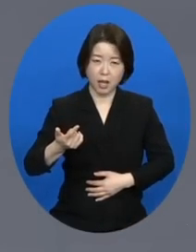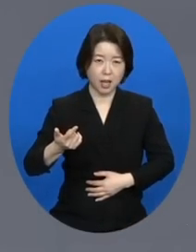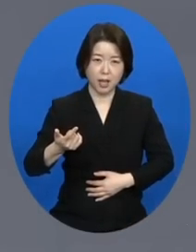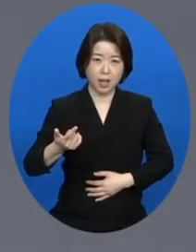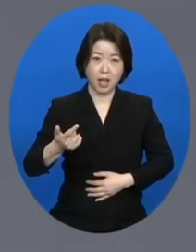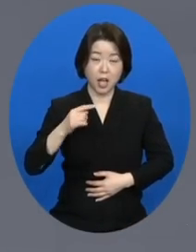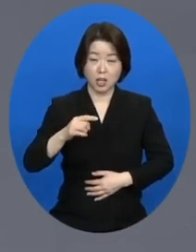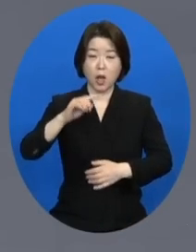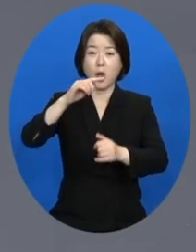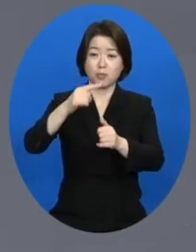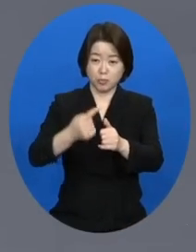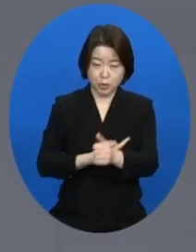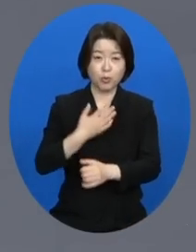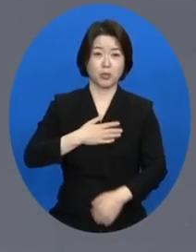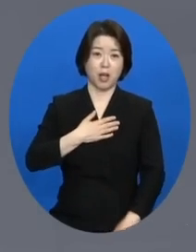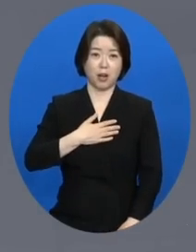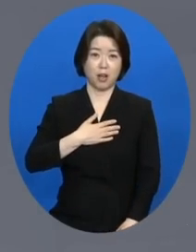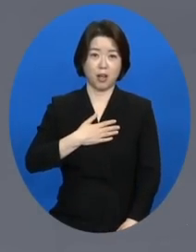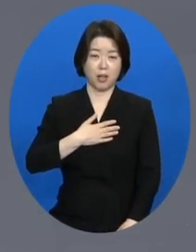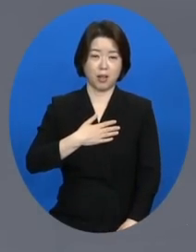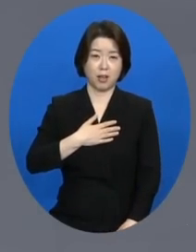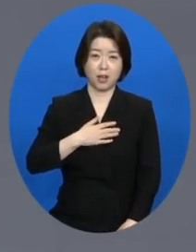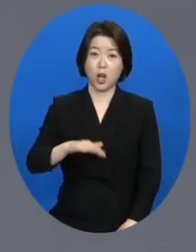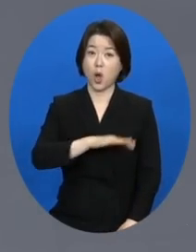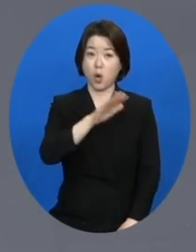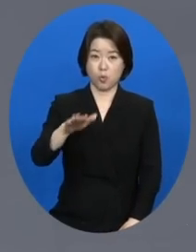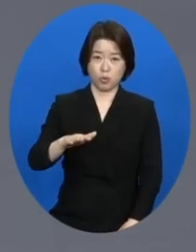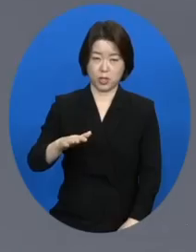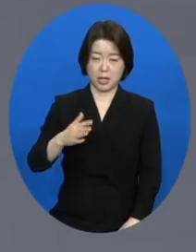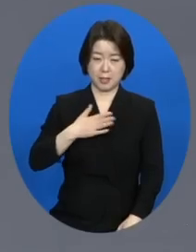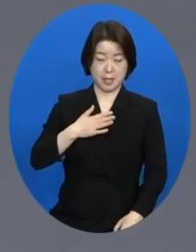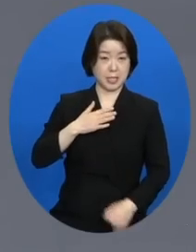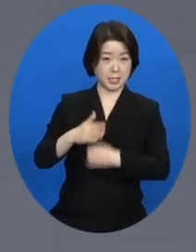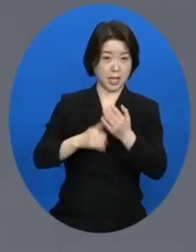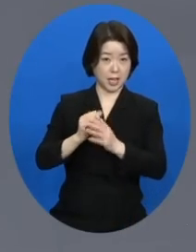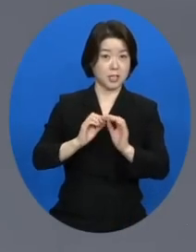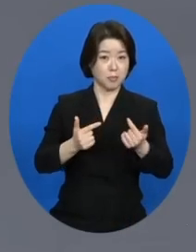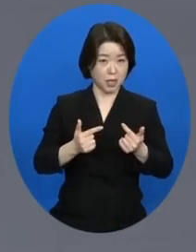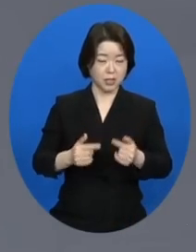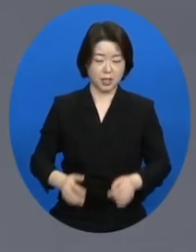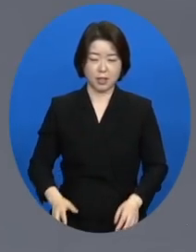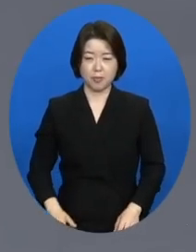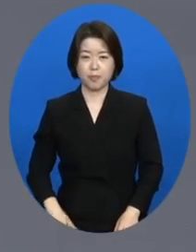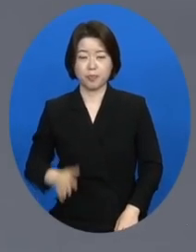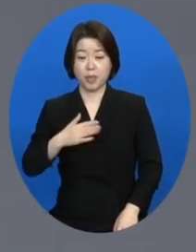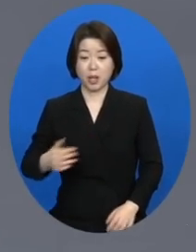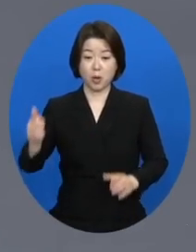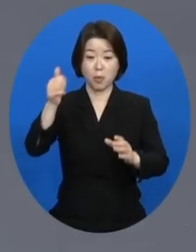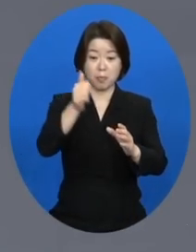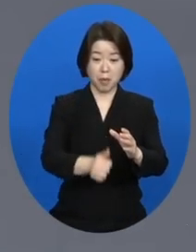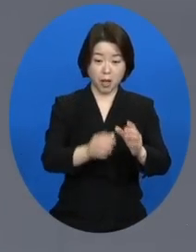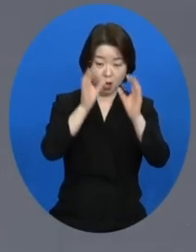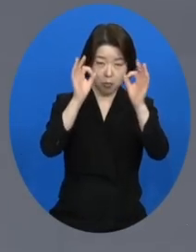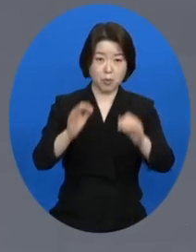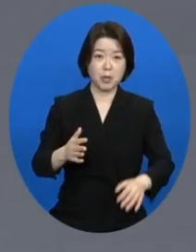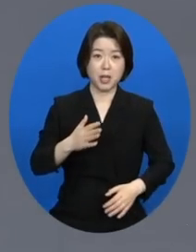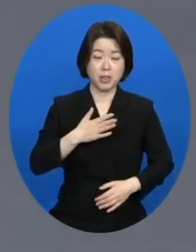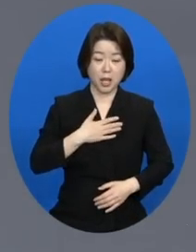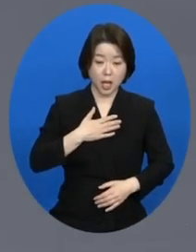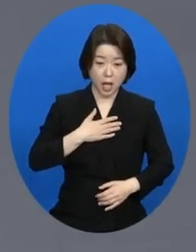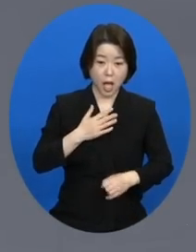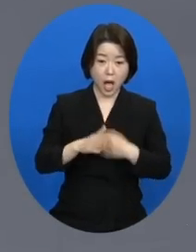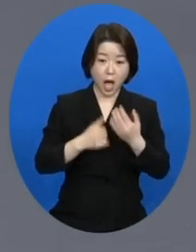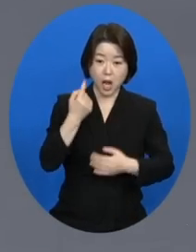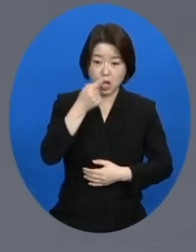그때 비로소 알게 되고요. 여러분 우리가 하나님 아니잖아요. 근데 거기에 빠져보면 내가 하나님인